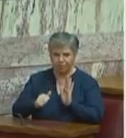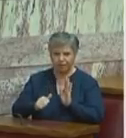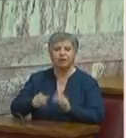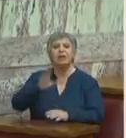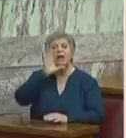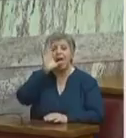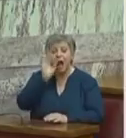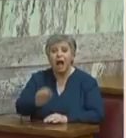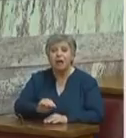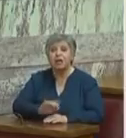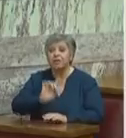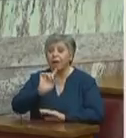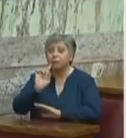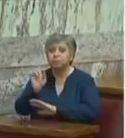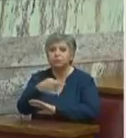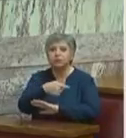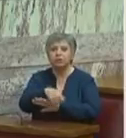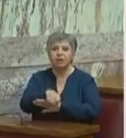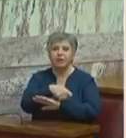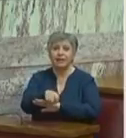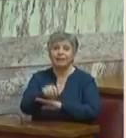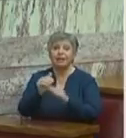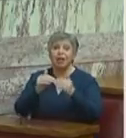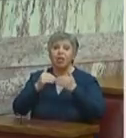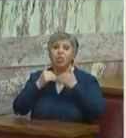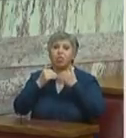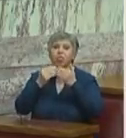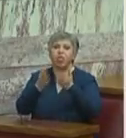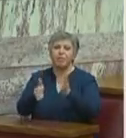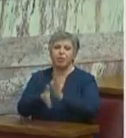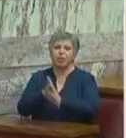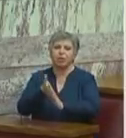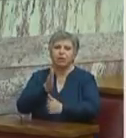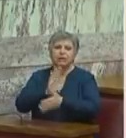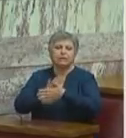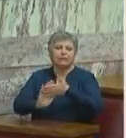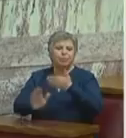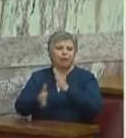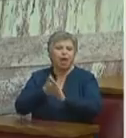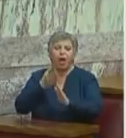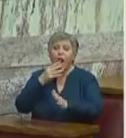δίωξη κατά των 10 προσώπων, διότι δεν υπάρχει κανένα απολύτως στοιχείο.